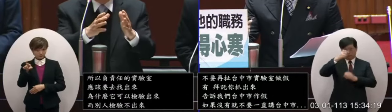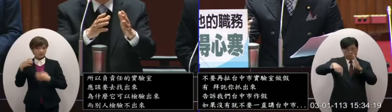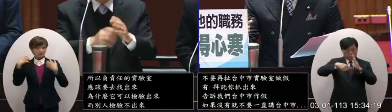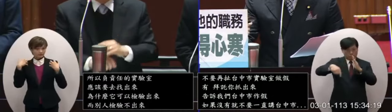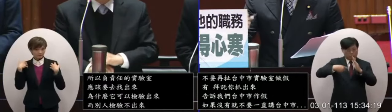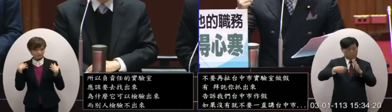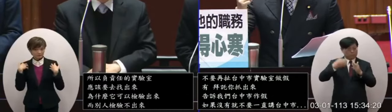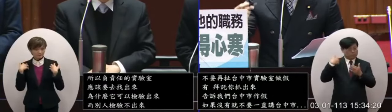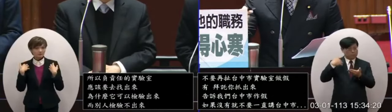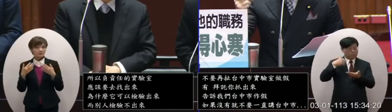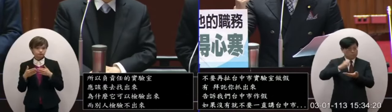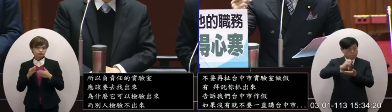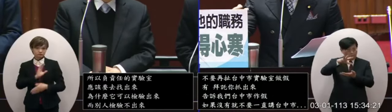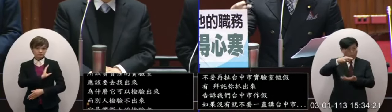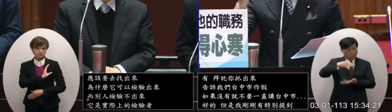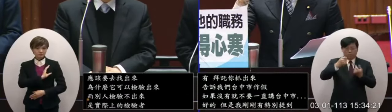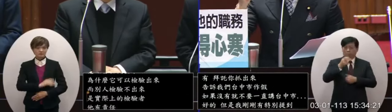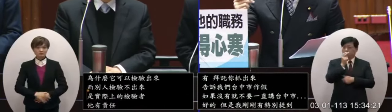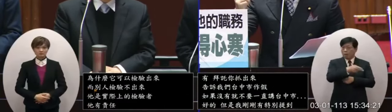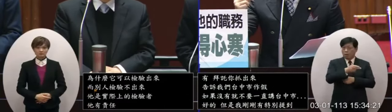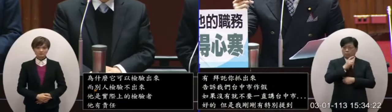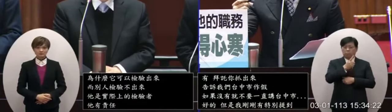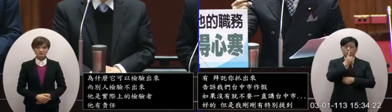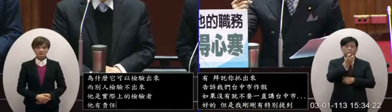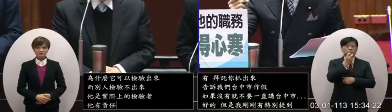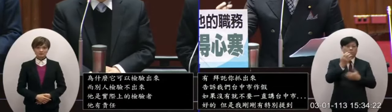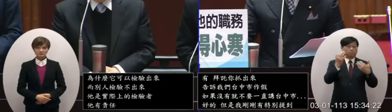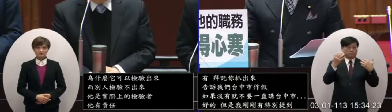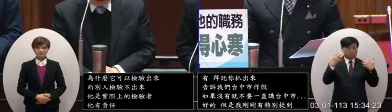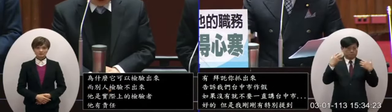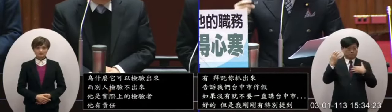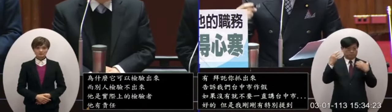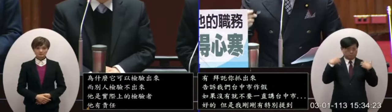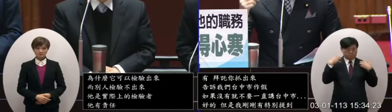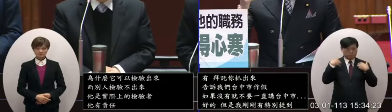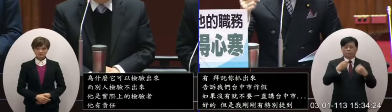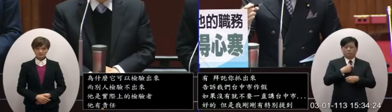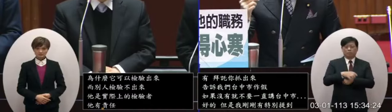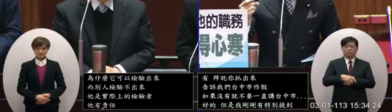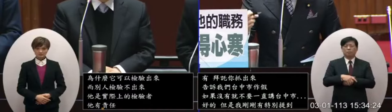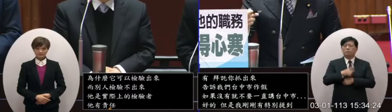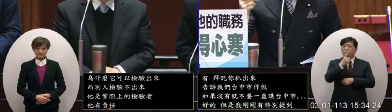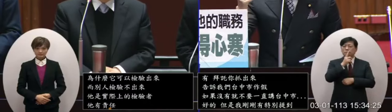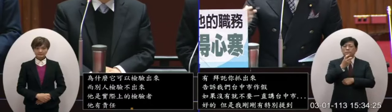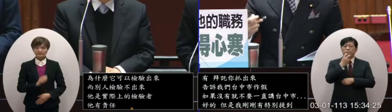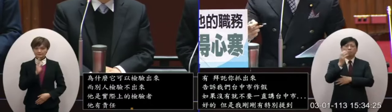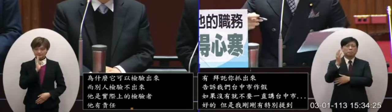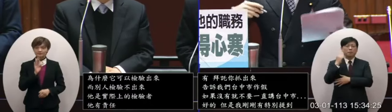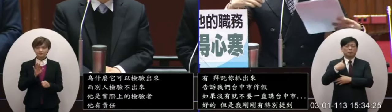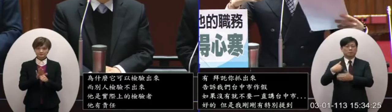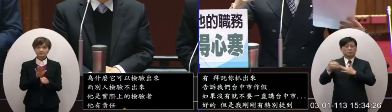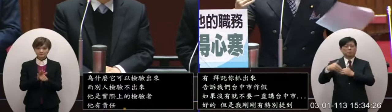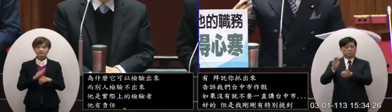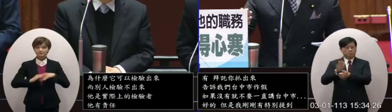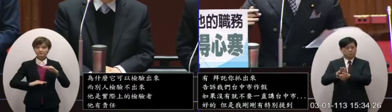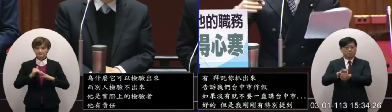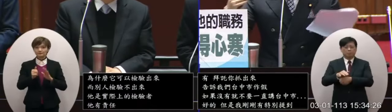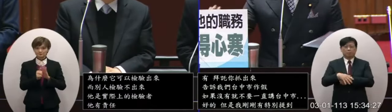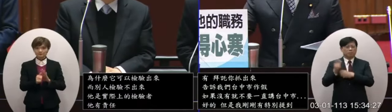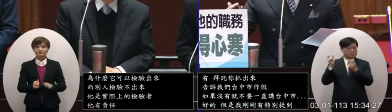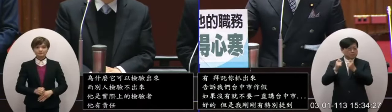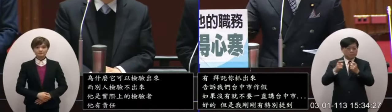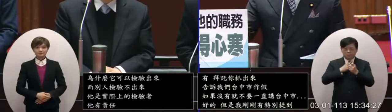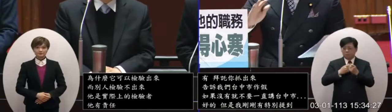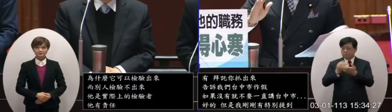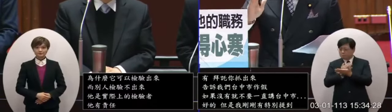的报告，他还是要求是中央政府的责任 来帮助协助 中央政府协助。不管是最近的